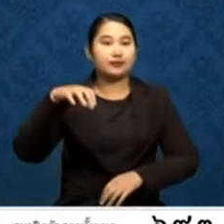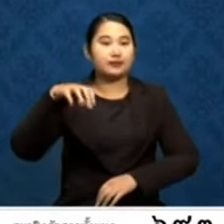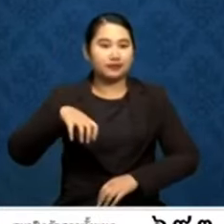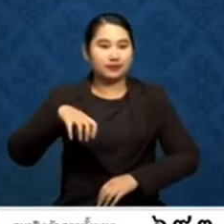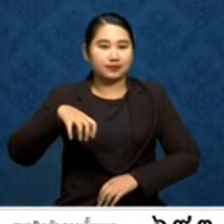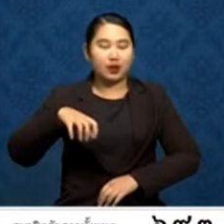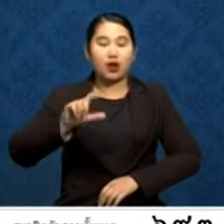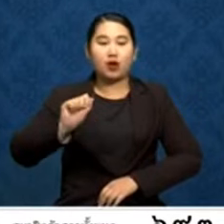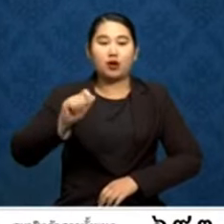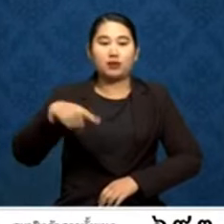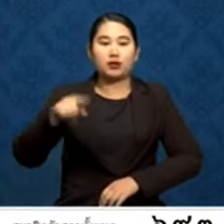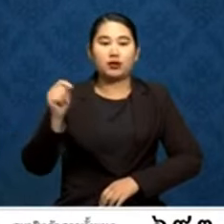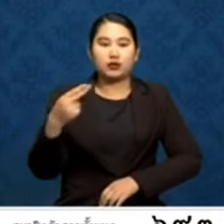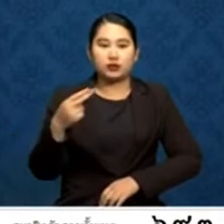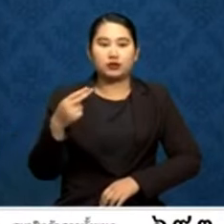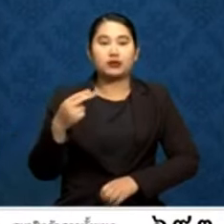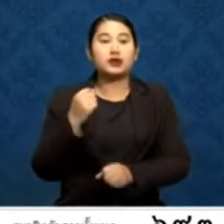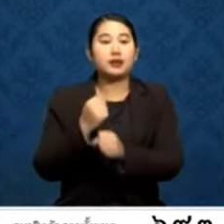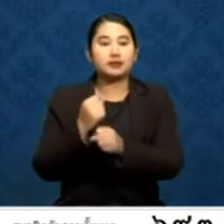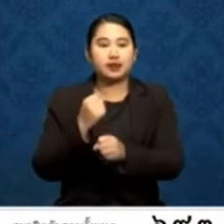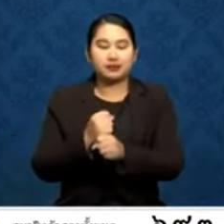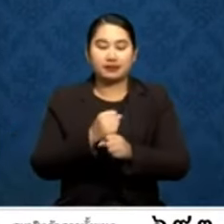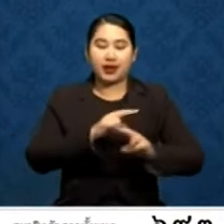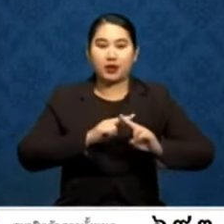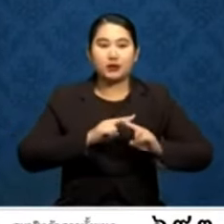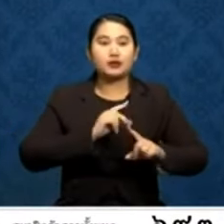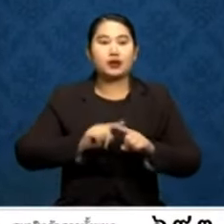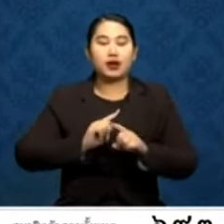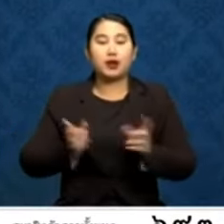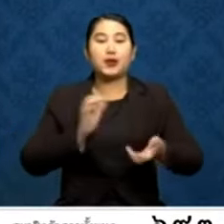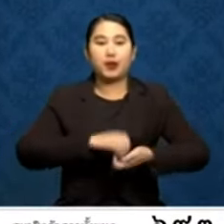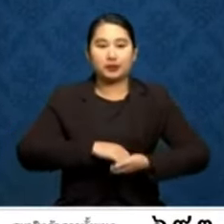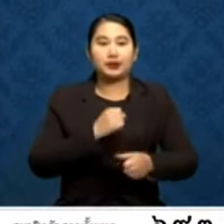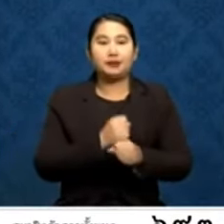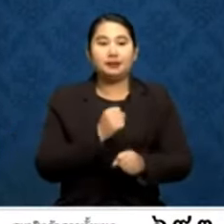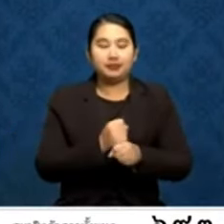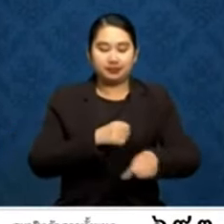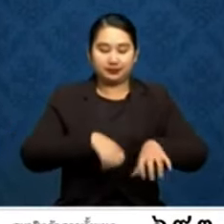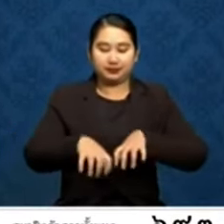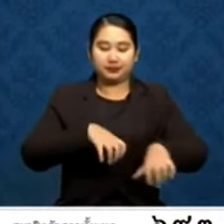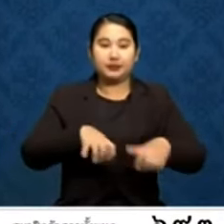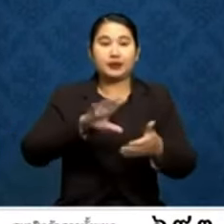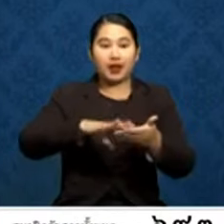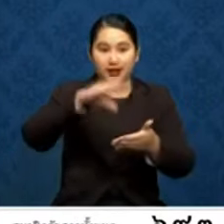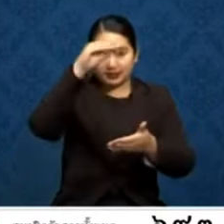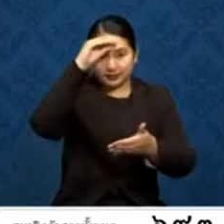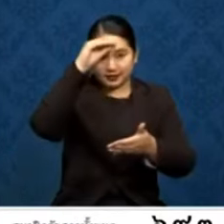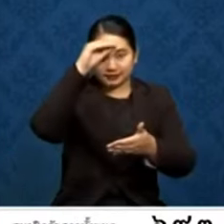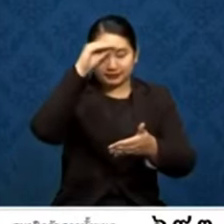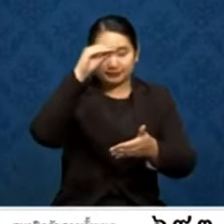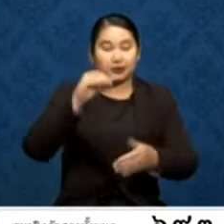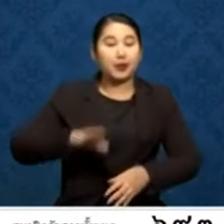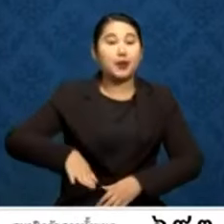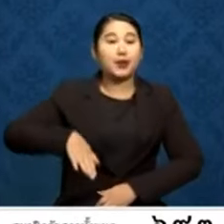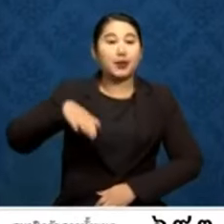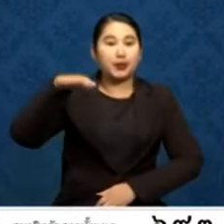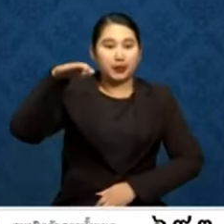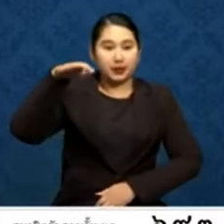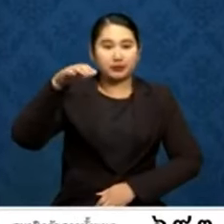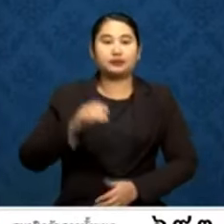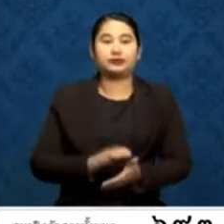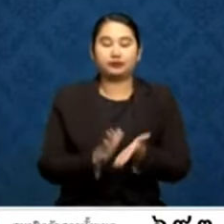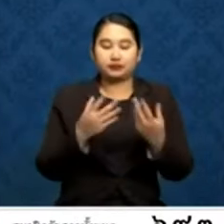องส่วนท้องถิ่นและภาคเอกชนในการจัดการศึกษาทุกระดับรวมทั้งการเฟ้นหา